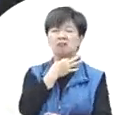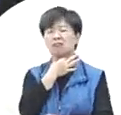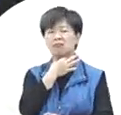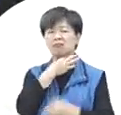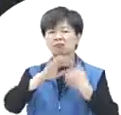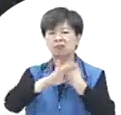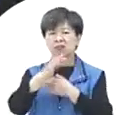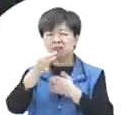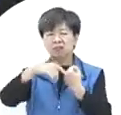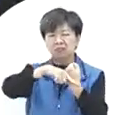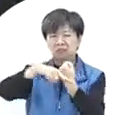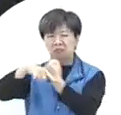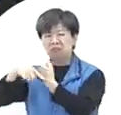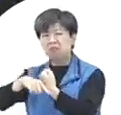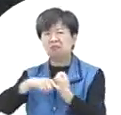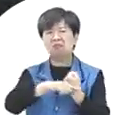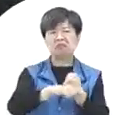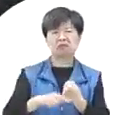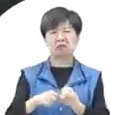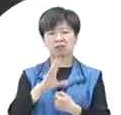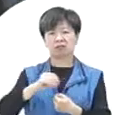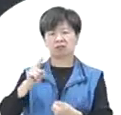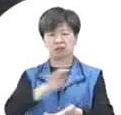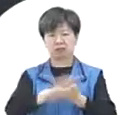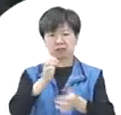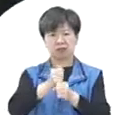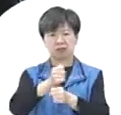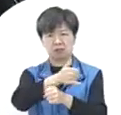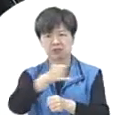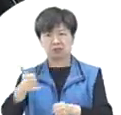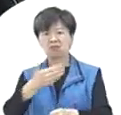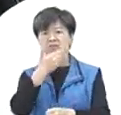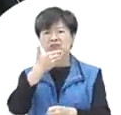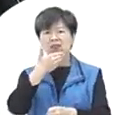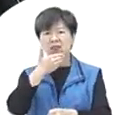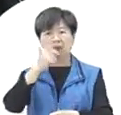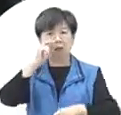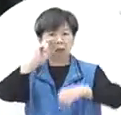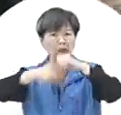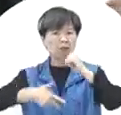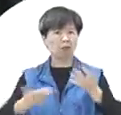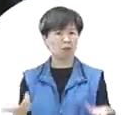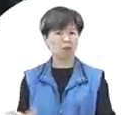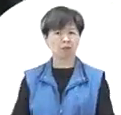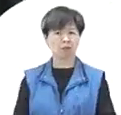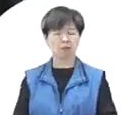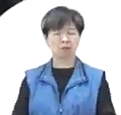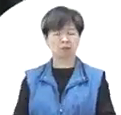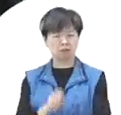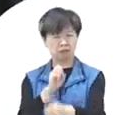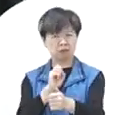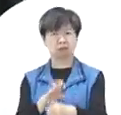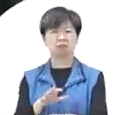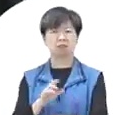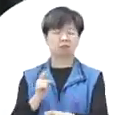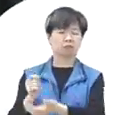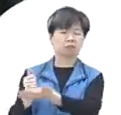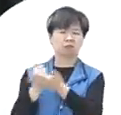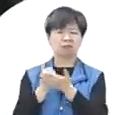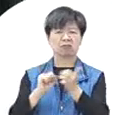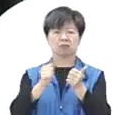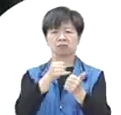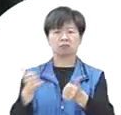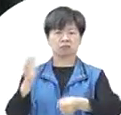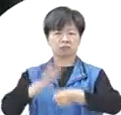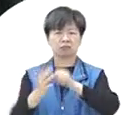要再研究，却把我们的清洁队员的相关福利给忽略掉了呢？ 好， 我现在邀请哦我们的招新议员来做补